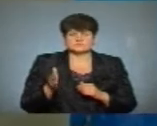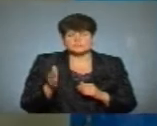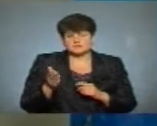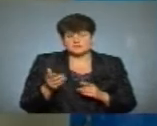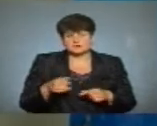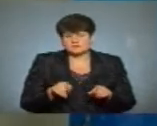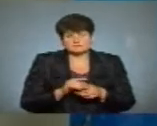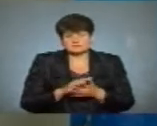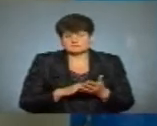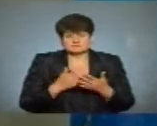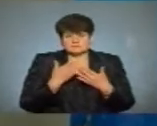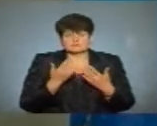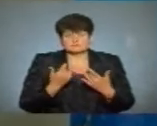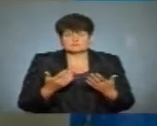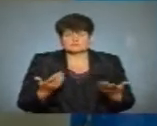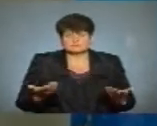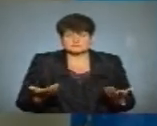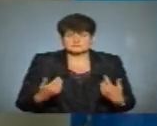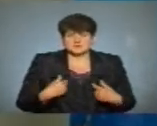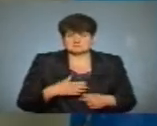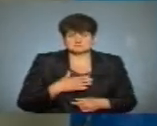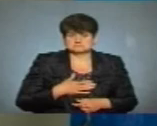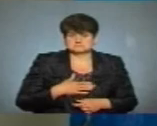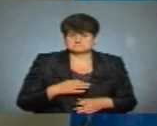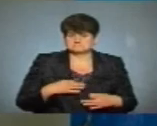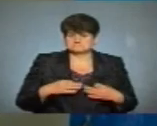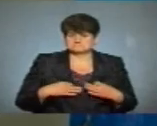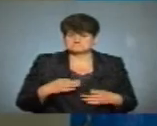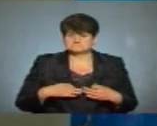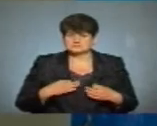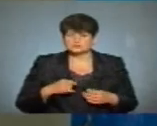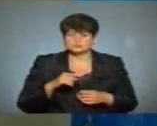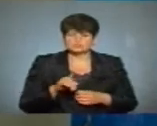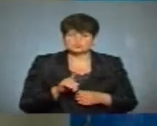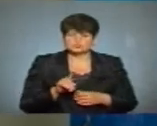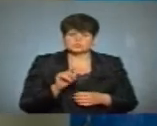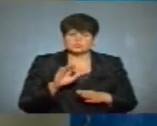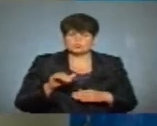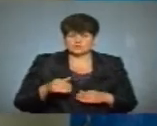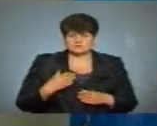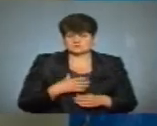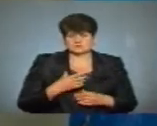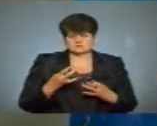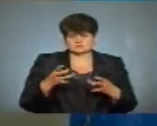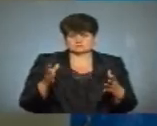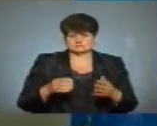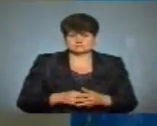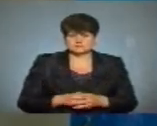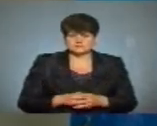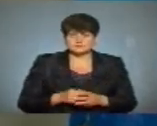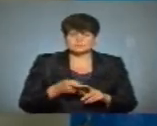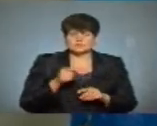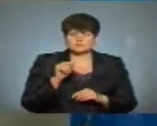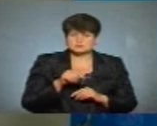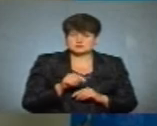так далі немає. Тому ми не задоволені, тому що він буде вже потім не актуальний. У зв'язку з